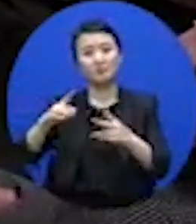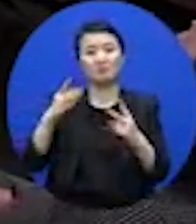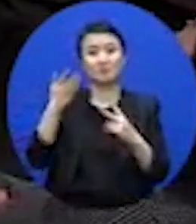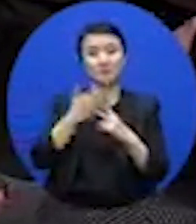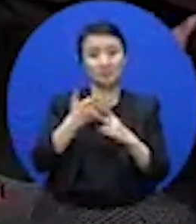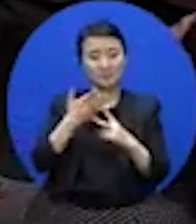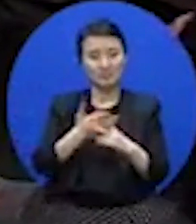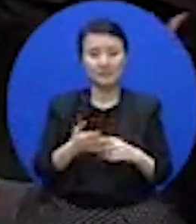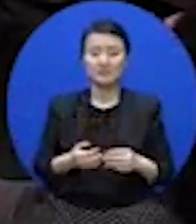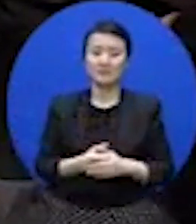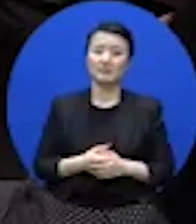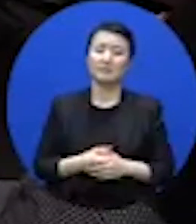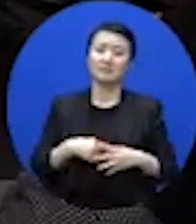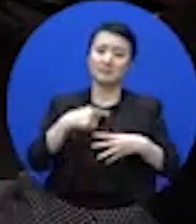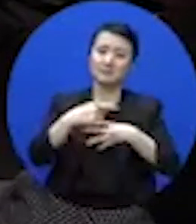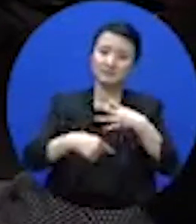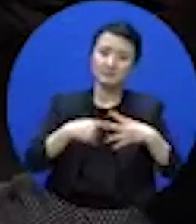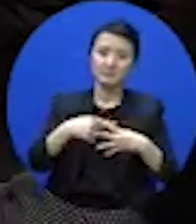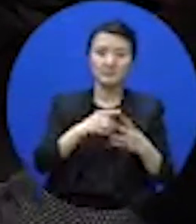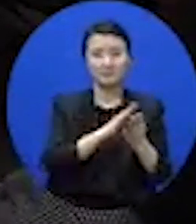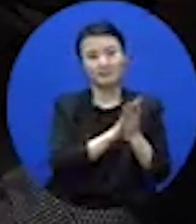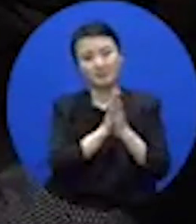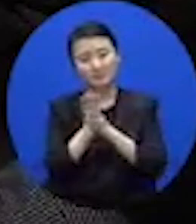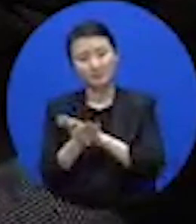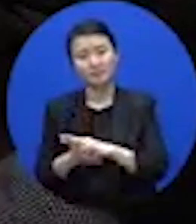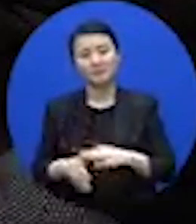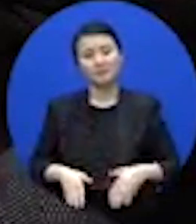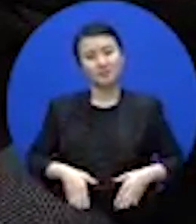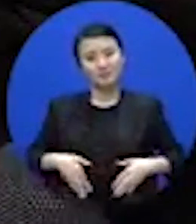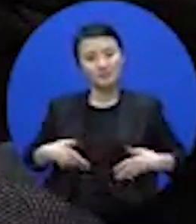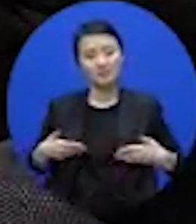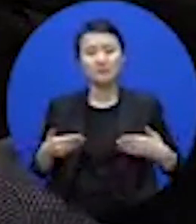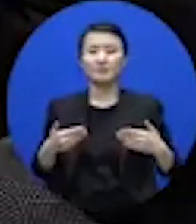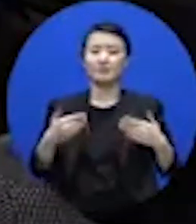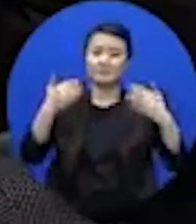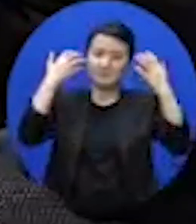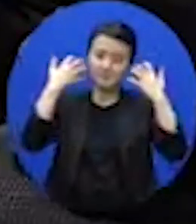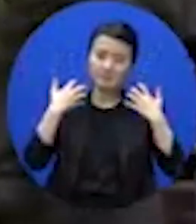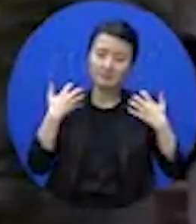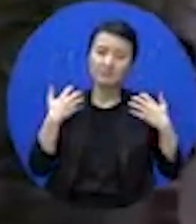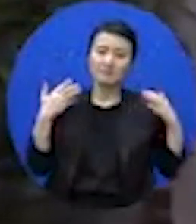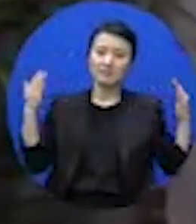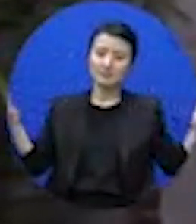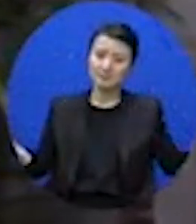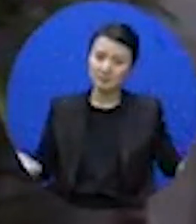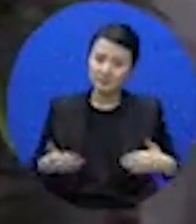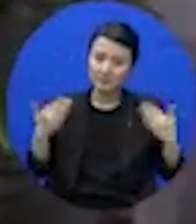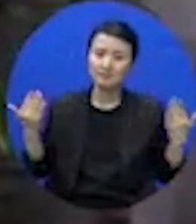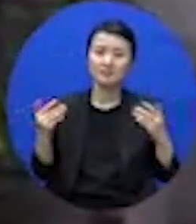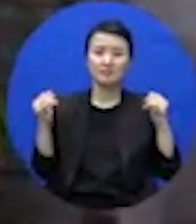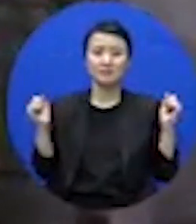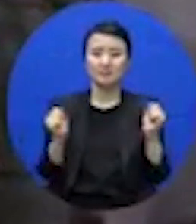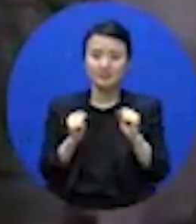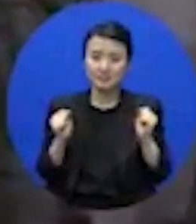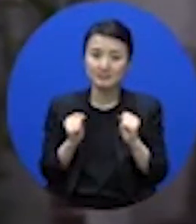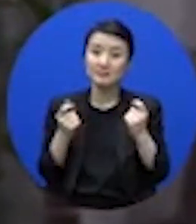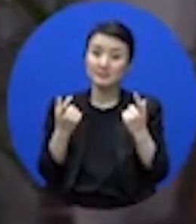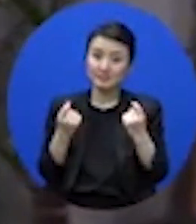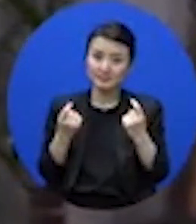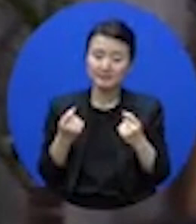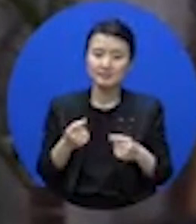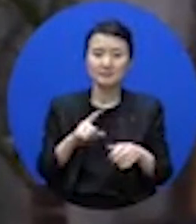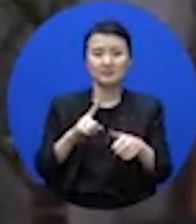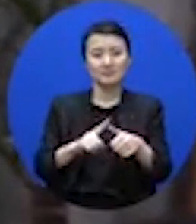변화, 봄이 오고 여름이 오고 가을이 오고 겨울이 와요. 반드시 네 이런 어떤